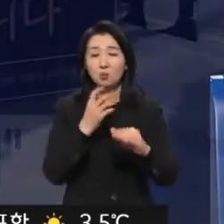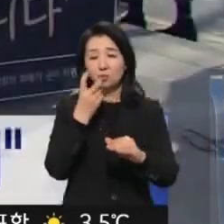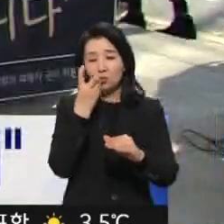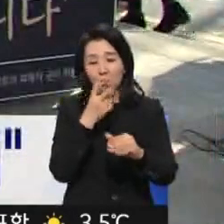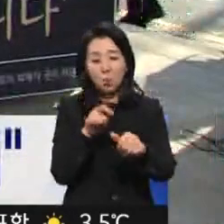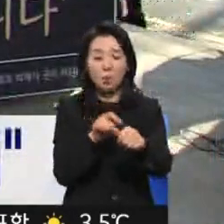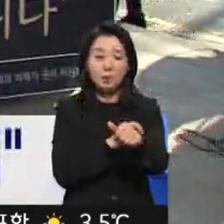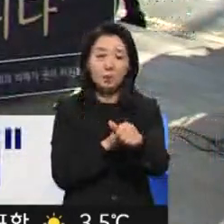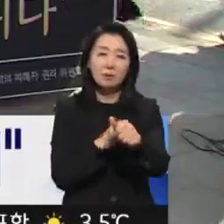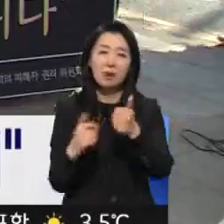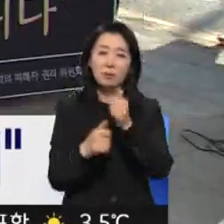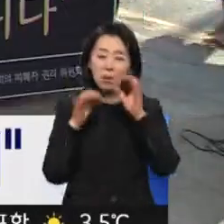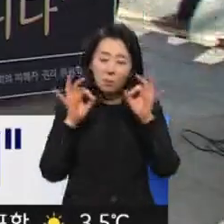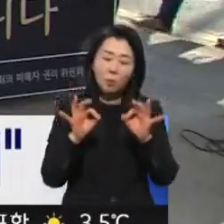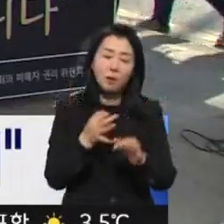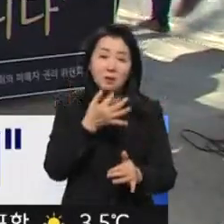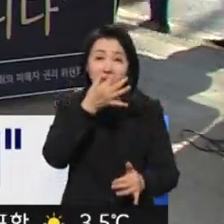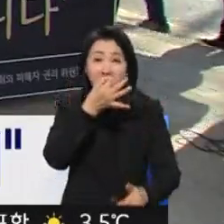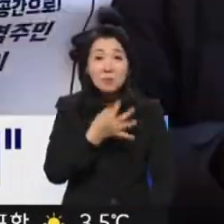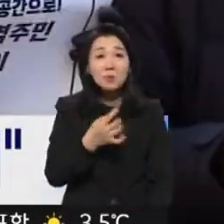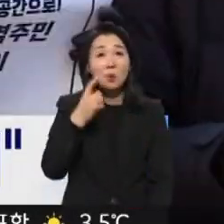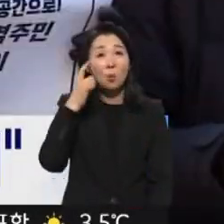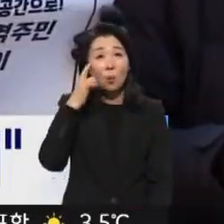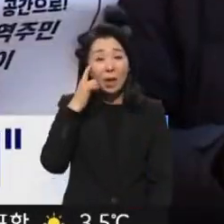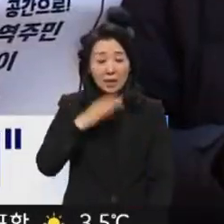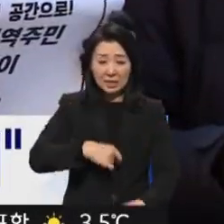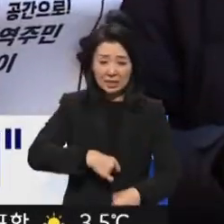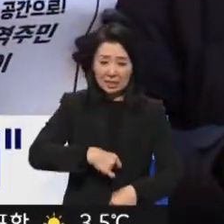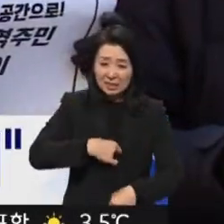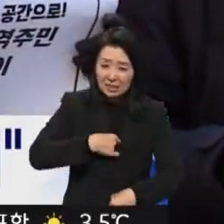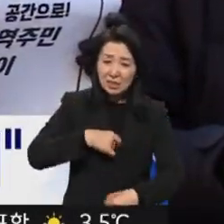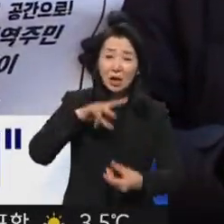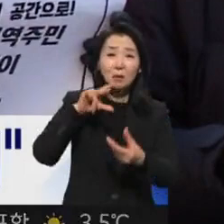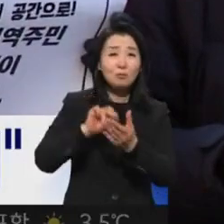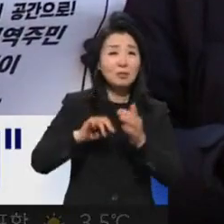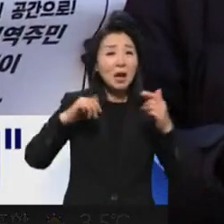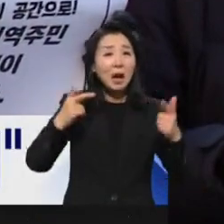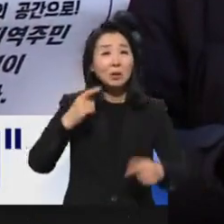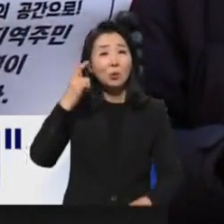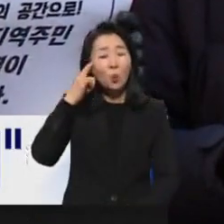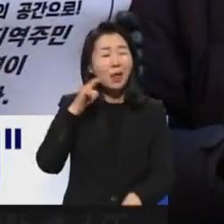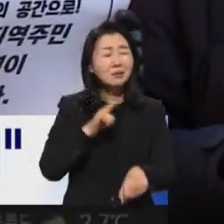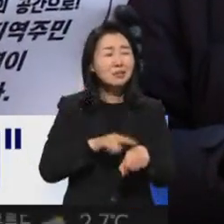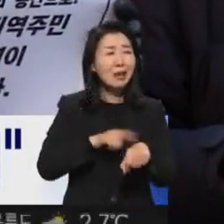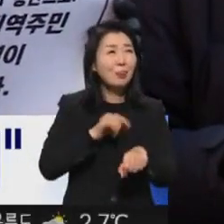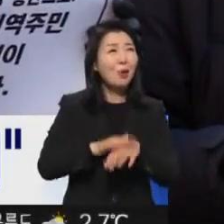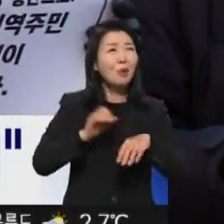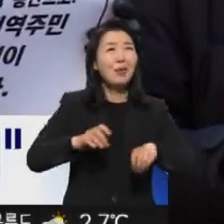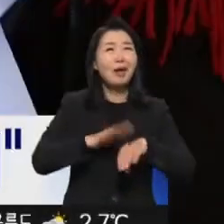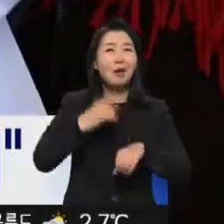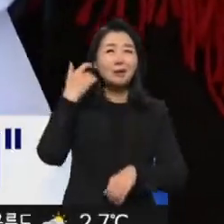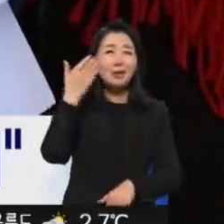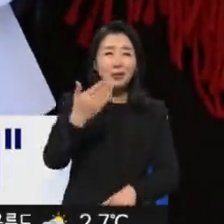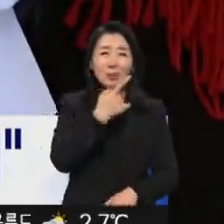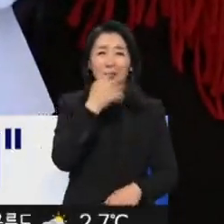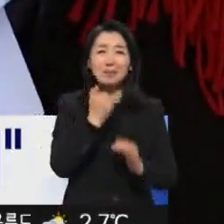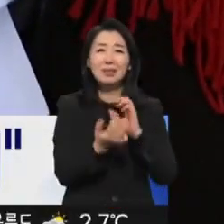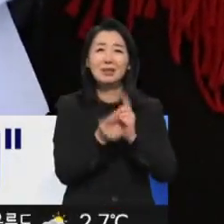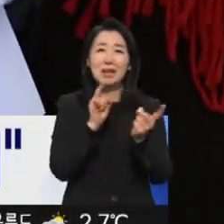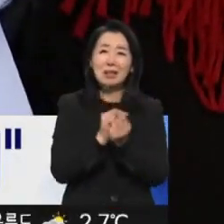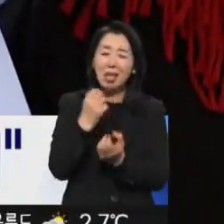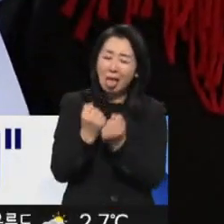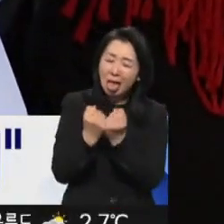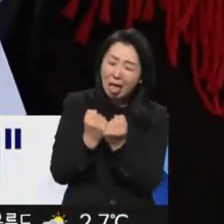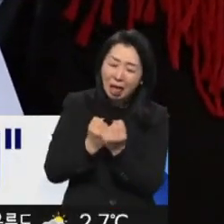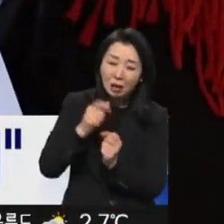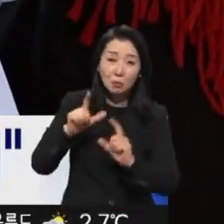자체가 너무 힘이 들었다 이렇게 말했는데요. 진상조사와 아무 상관이 없는 시간 까먹이식 질문과 증인을 대신해서 해명하는 데